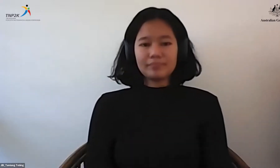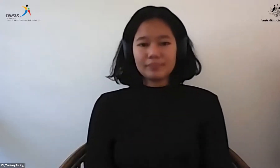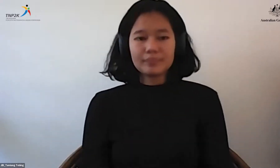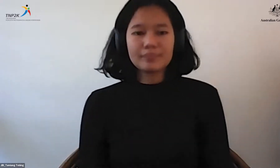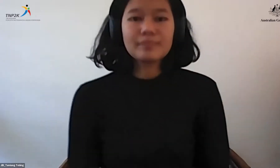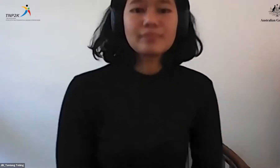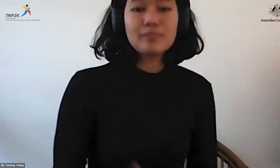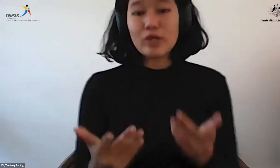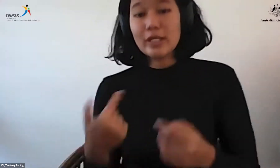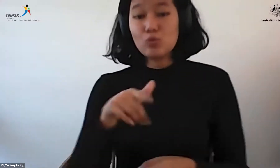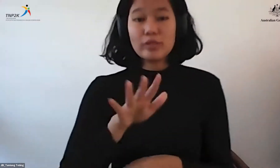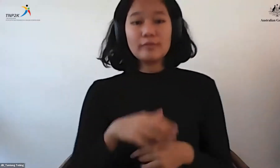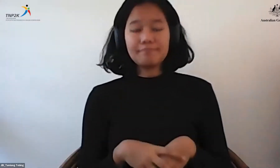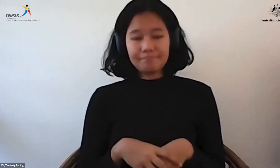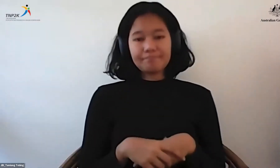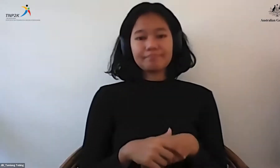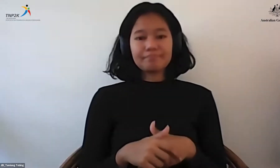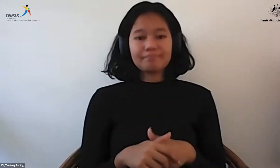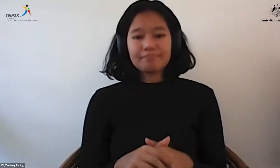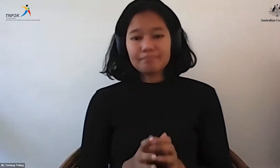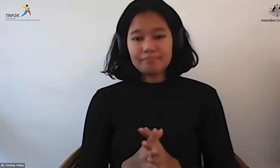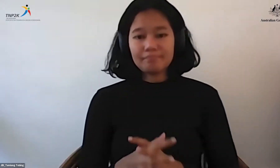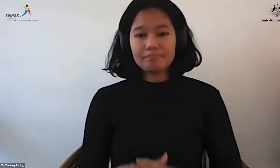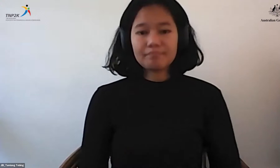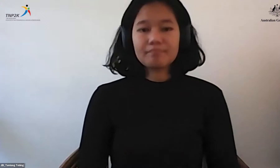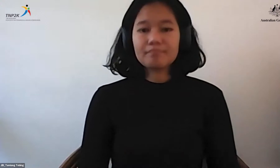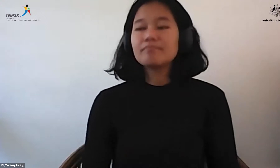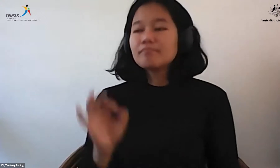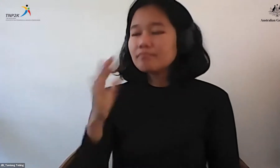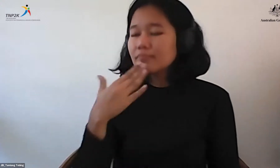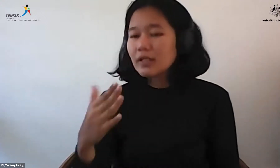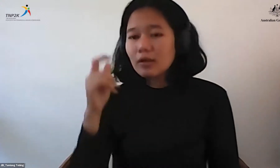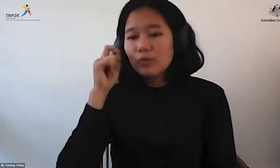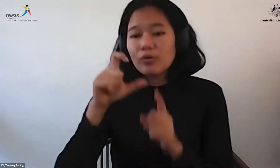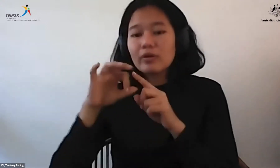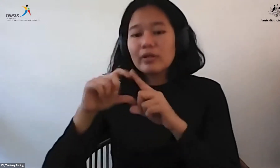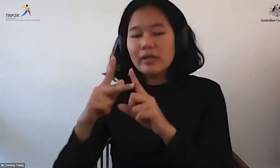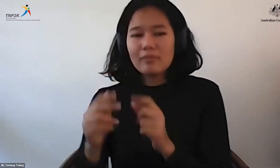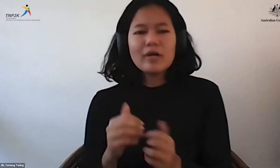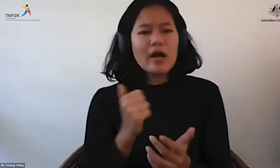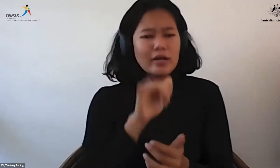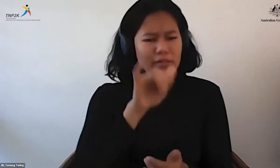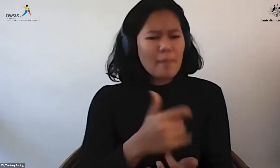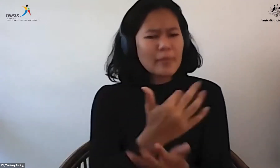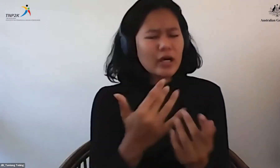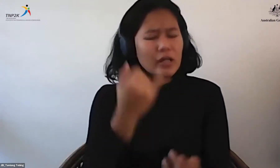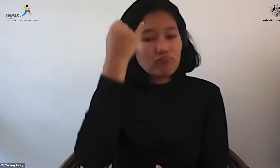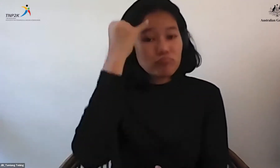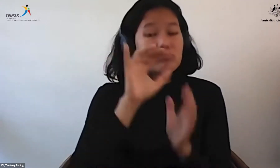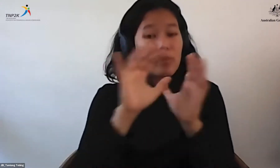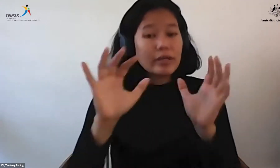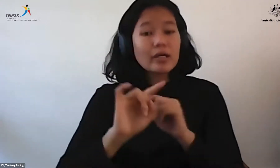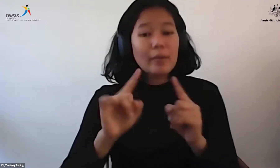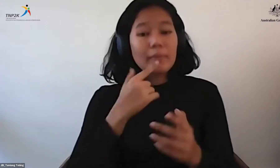Mungkin itu, Mas Rizalwan. Baik, terima kasih, Mbak Diah. Inisiatifnya sudah banyak di masyarakat, tapi memang yang penting adalah